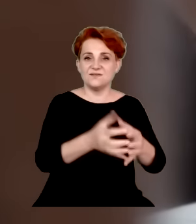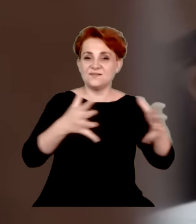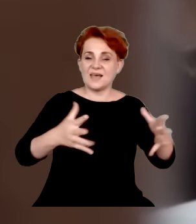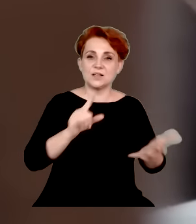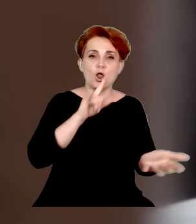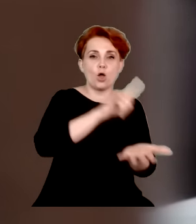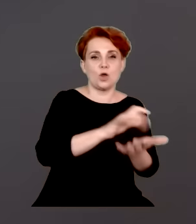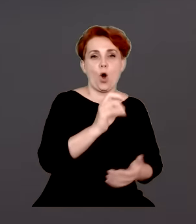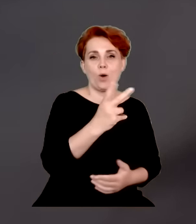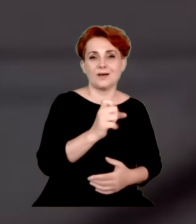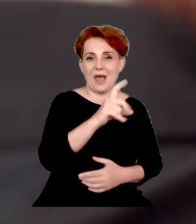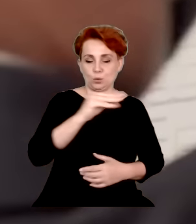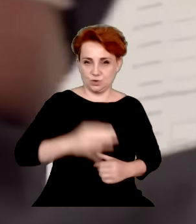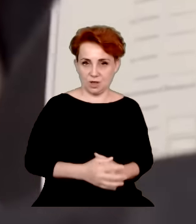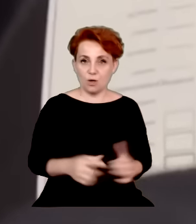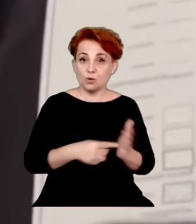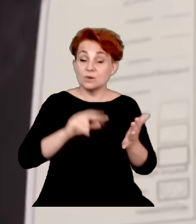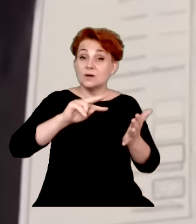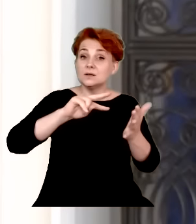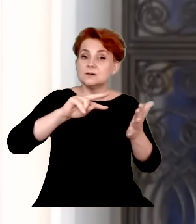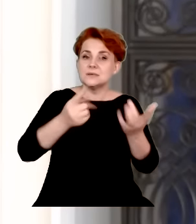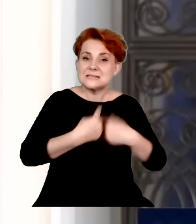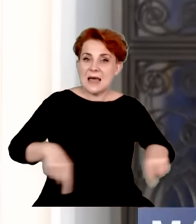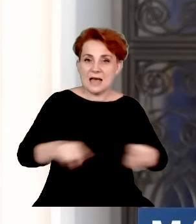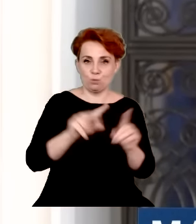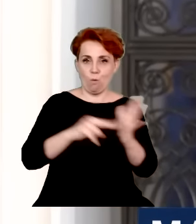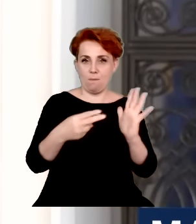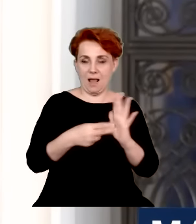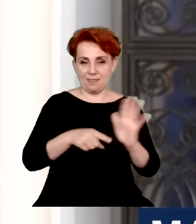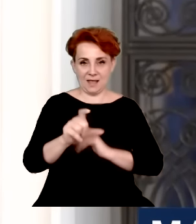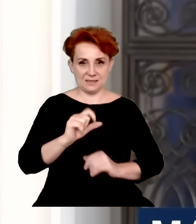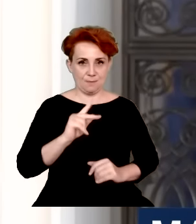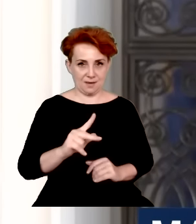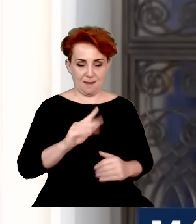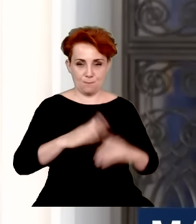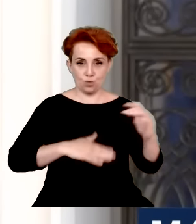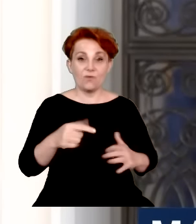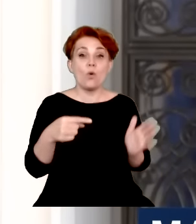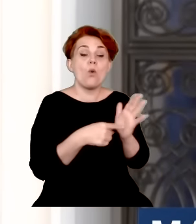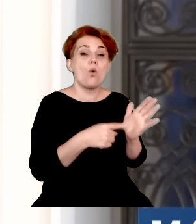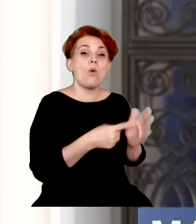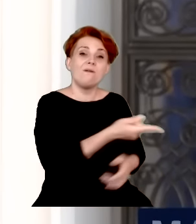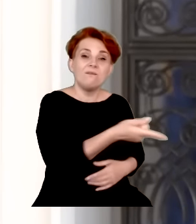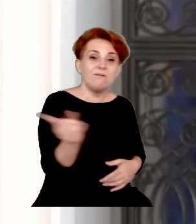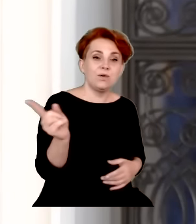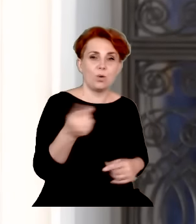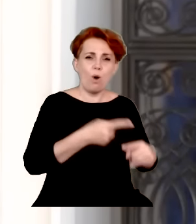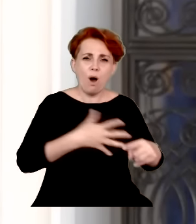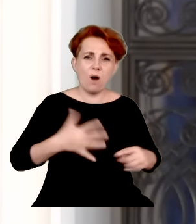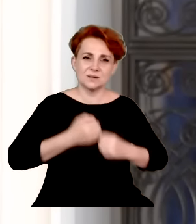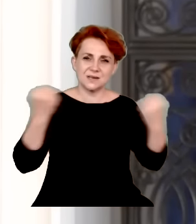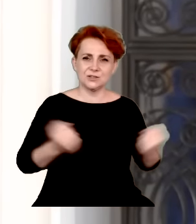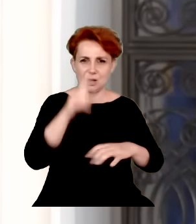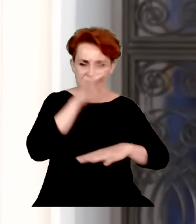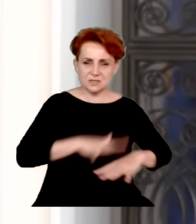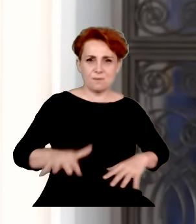Pracy dla Polski wysunął wobec planów Donalda Tuska budowy CPK. To dopiero wasza, drodzy rodacy, ostra działalność społeczna